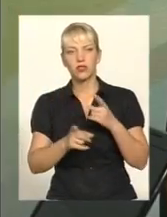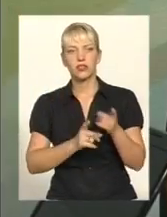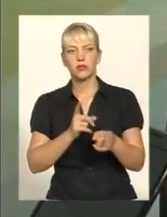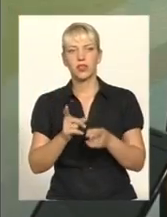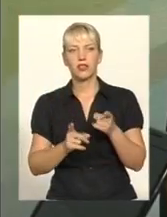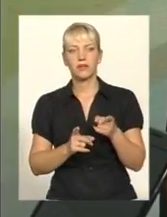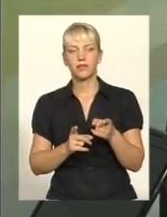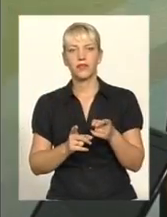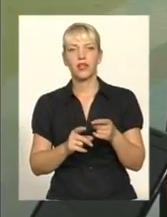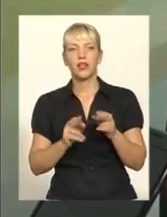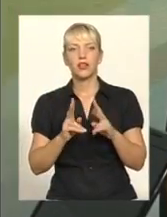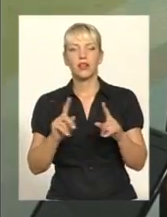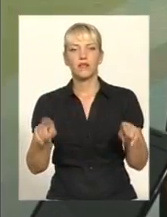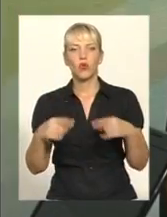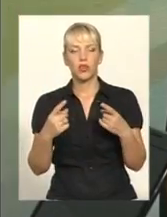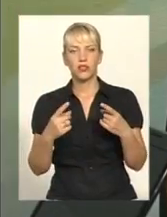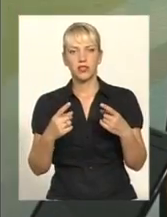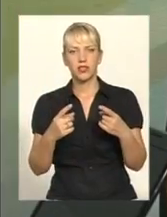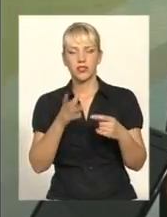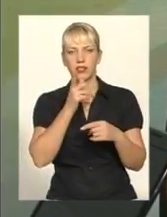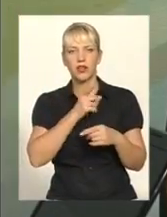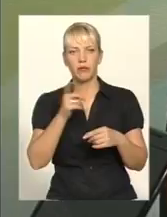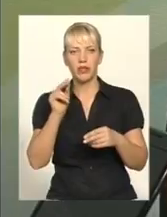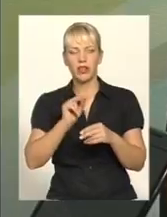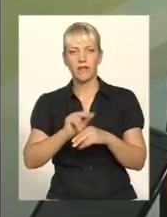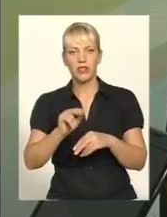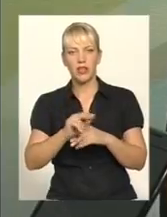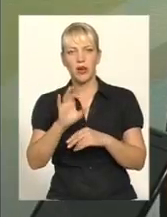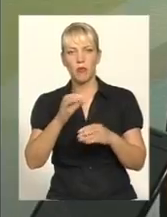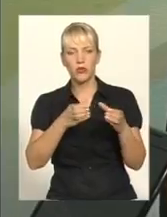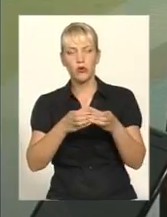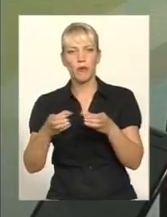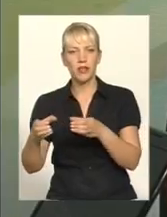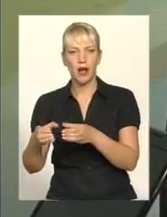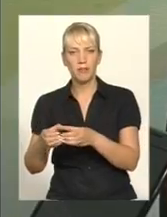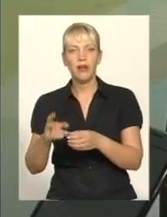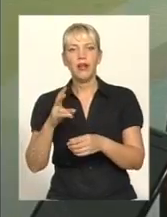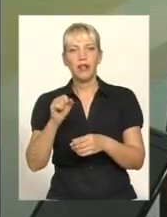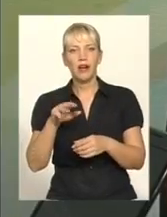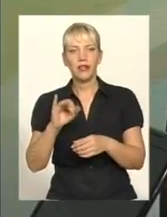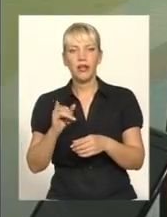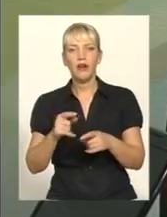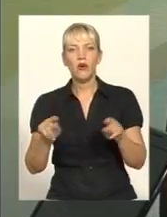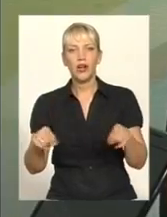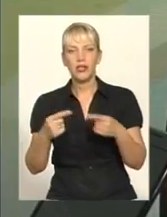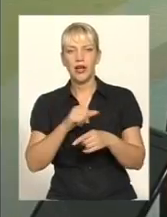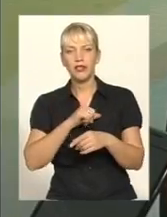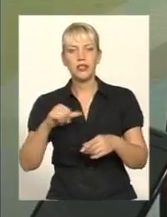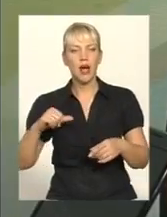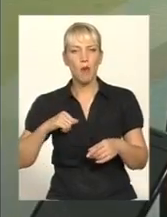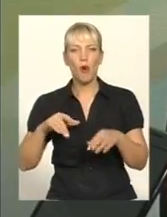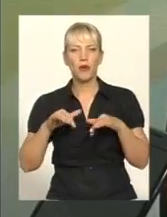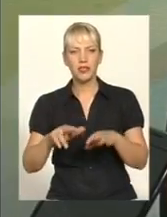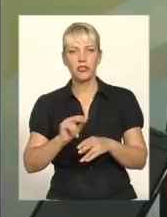власне, як в організації термінів навчання по ступенях, так і, власне, в організації самого процесу